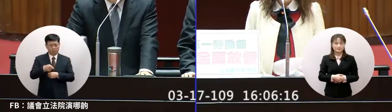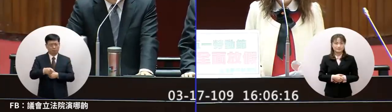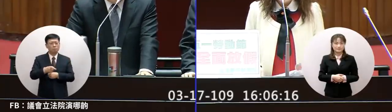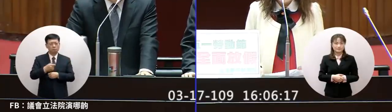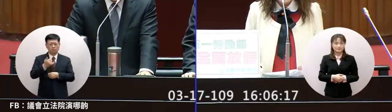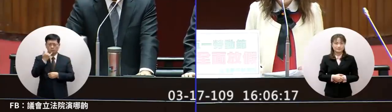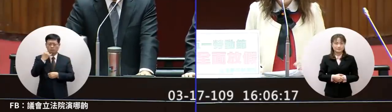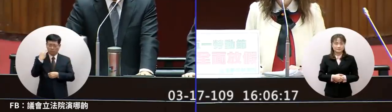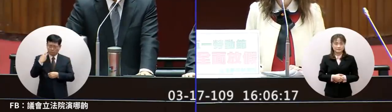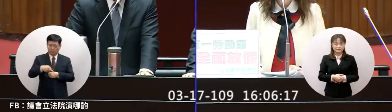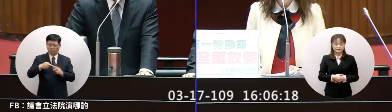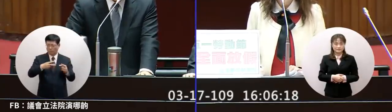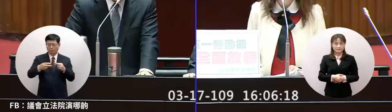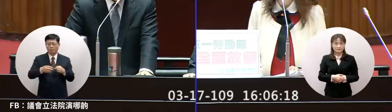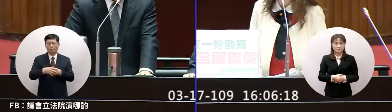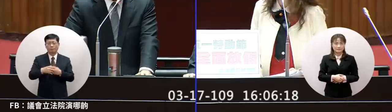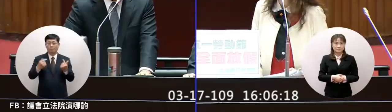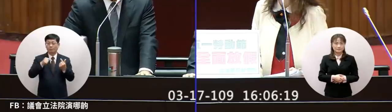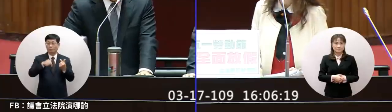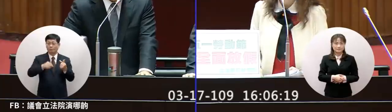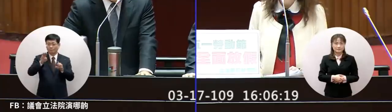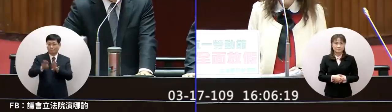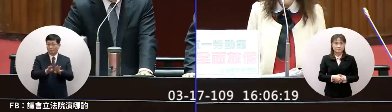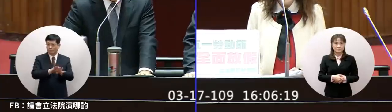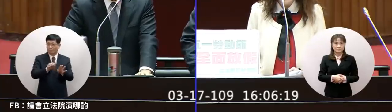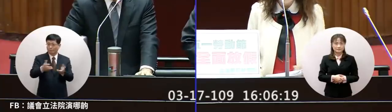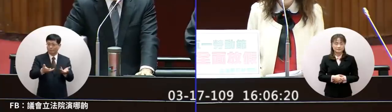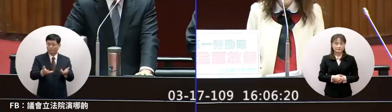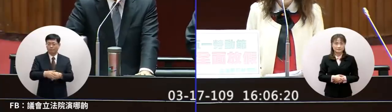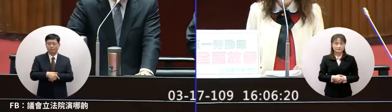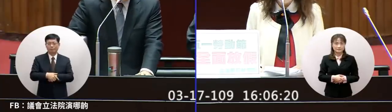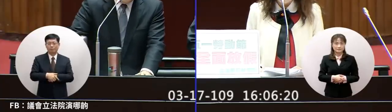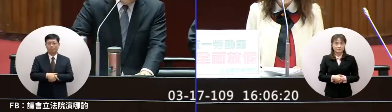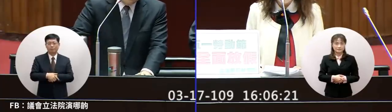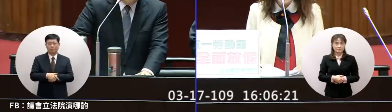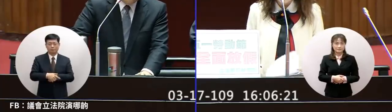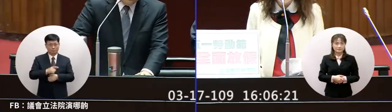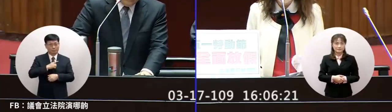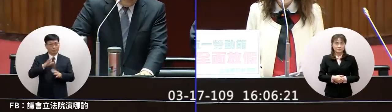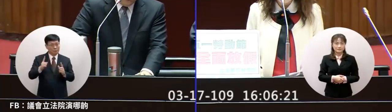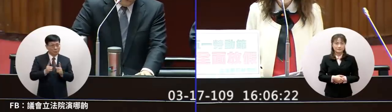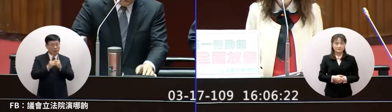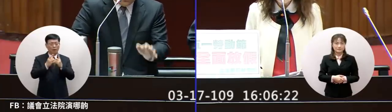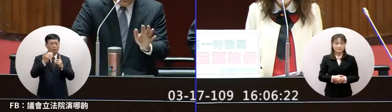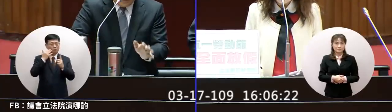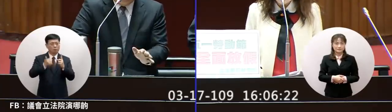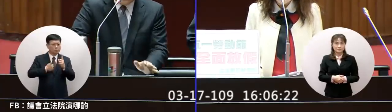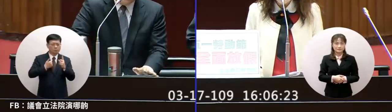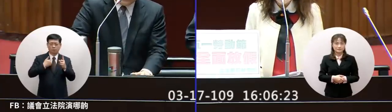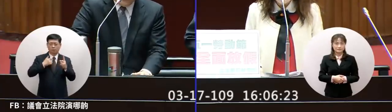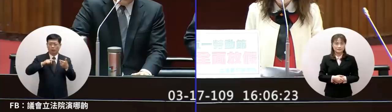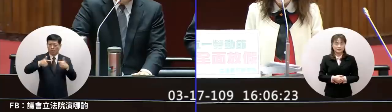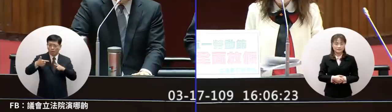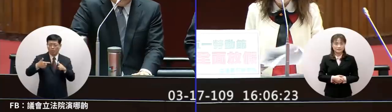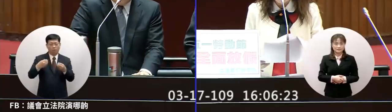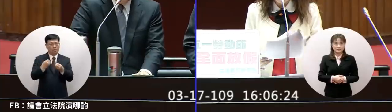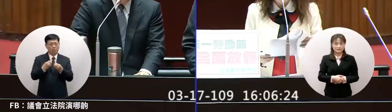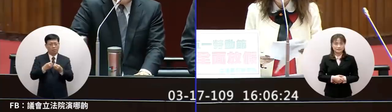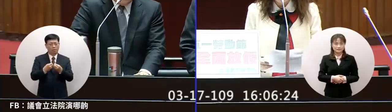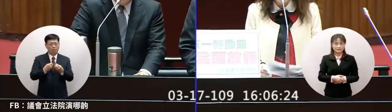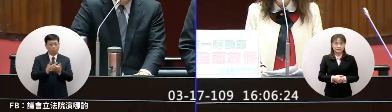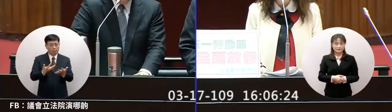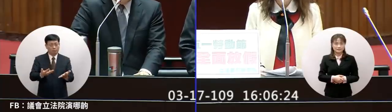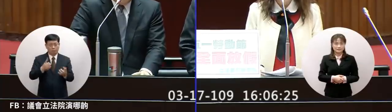会当加较好。所以有关这个放假这个经营，啊，所产生如果若有无相共的所在，到底安